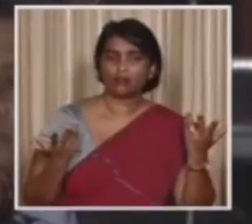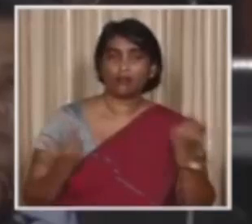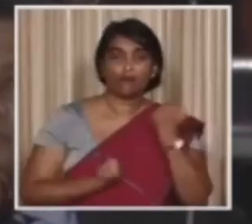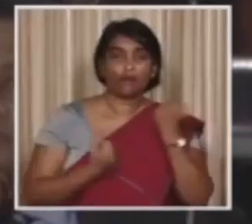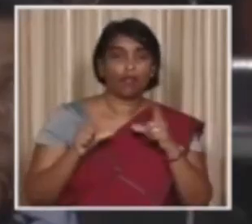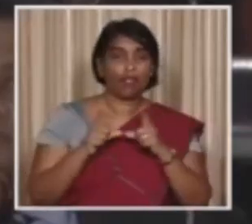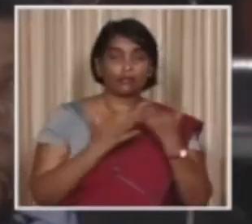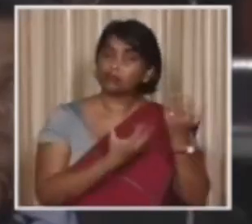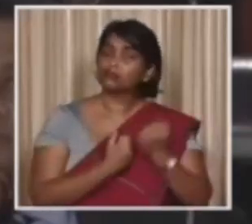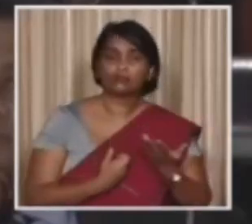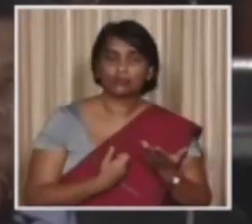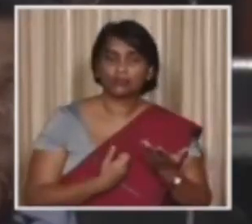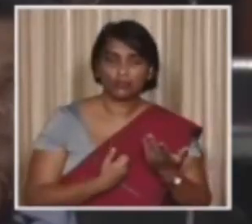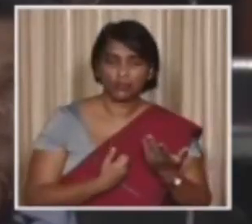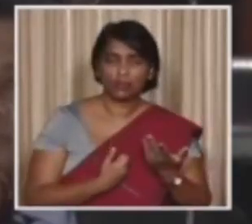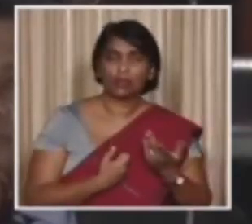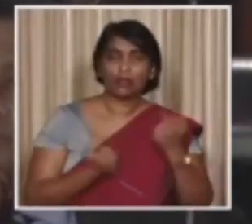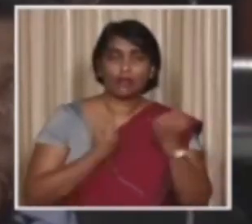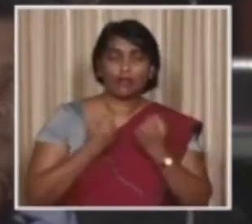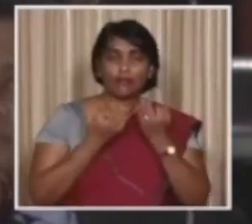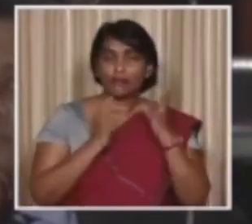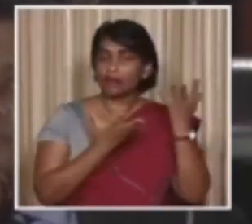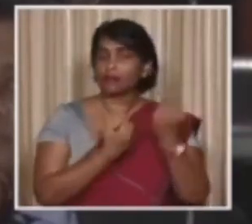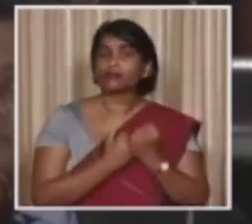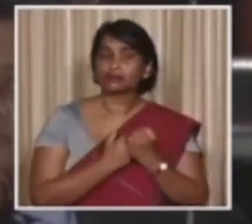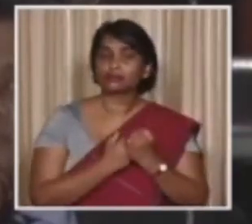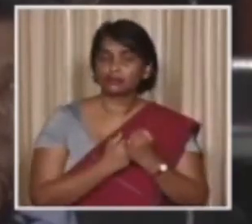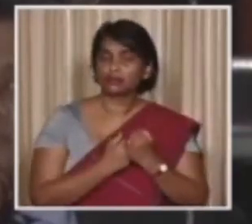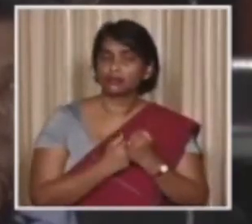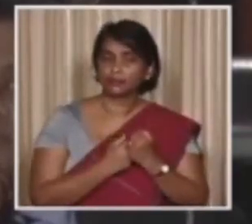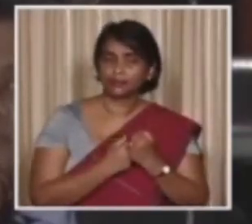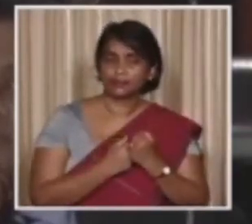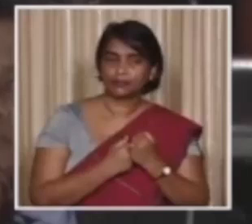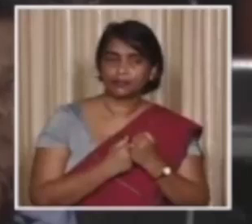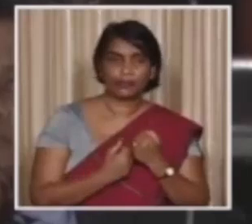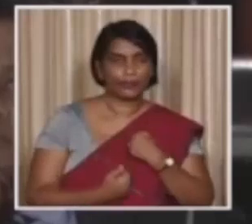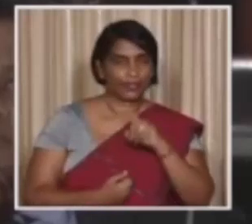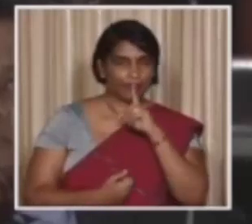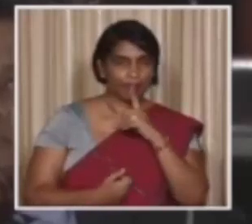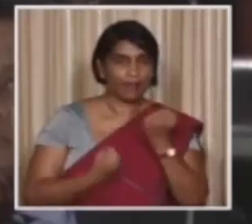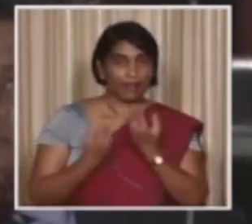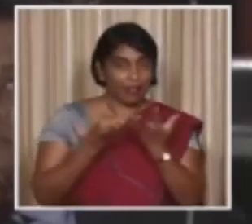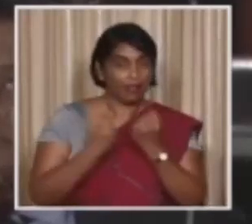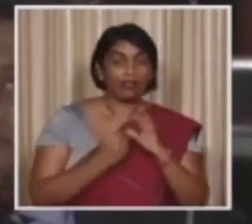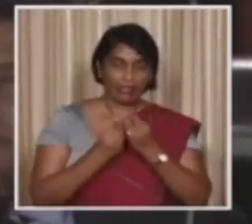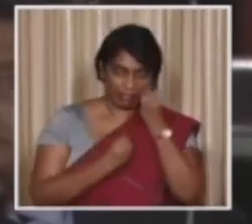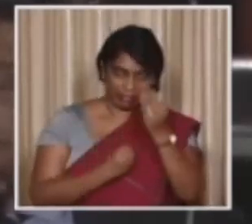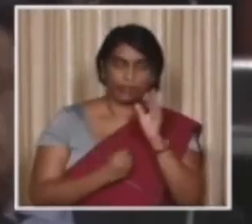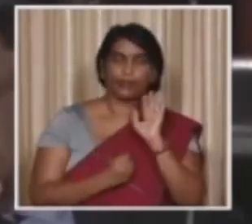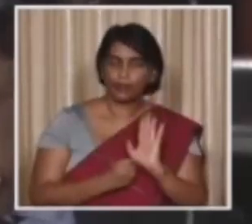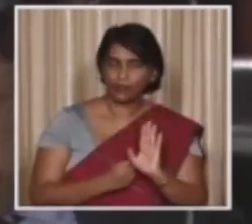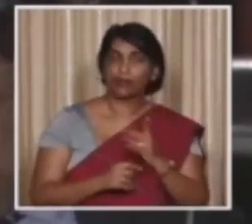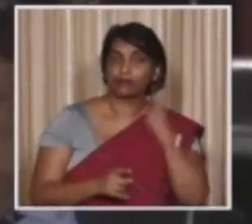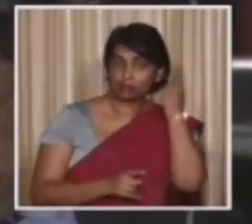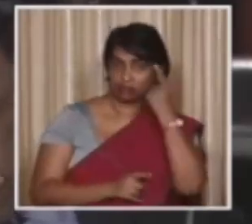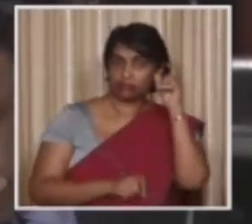අරන් තියනවද? පර්මිට් නම් ඔයි බෑ පර්මිට් කීයක් අරන් තියනවද? මං කියන්නේ පර්මිට් එක දෙන්න නෙවෙයි පර්මිට් එක දෙන්න ඕනේ. ඒ අය